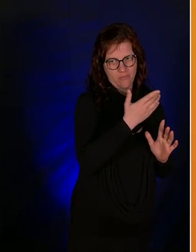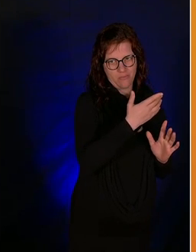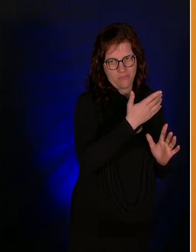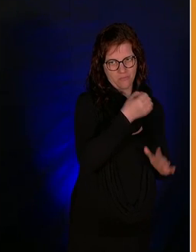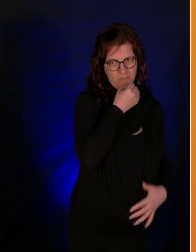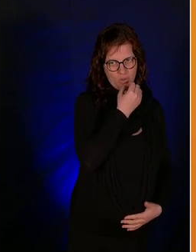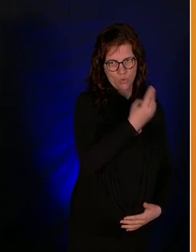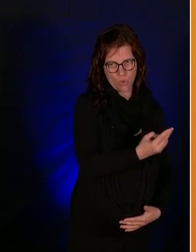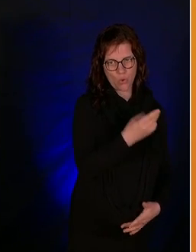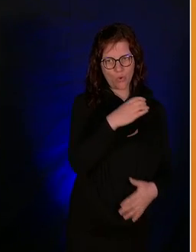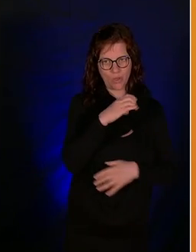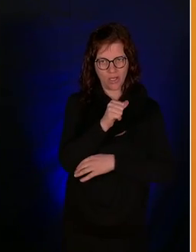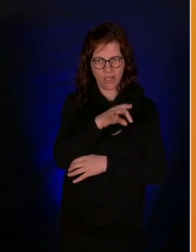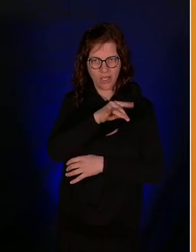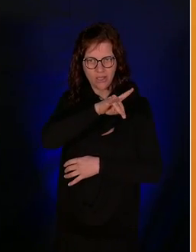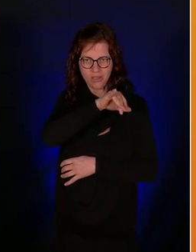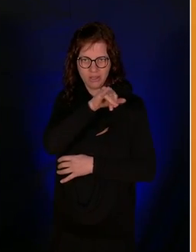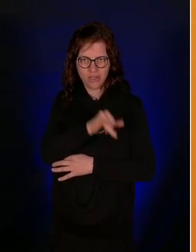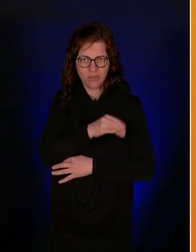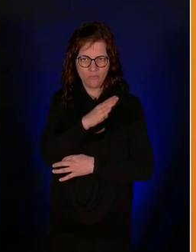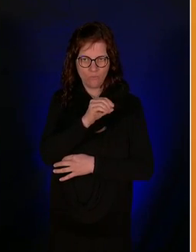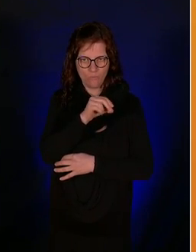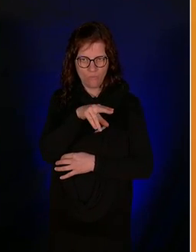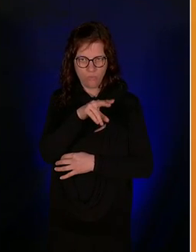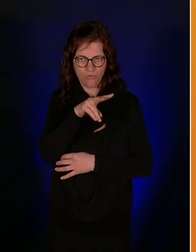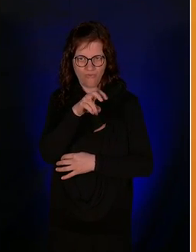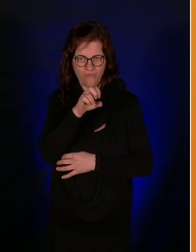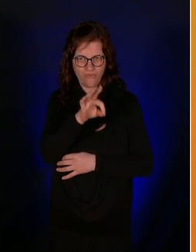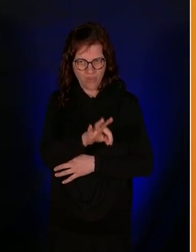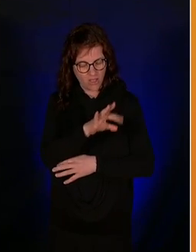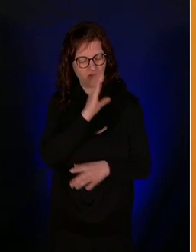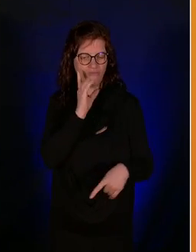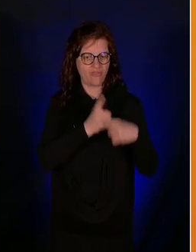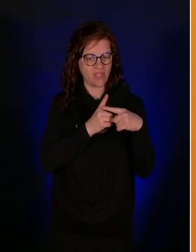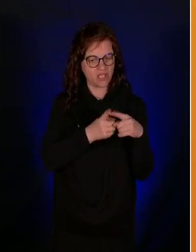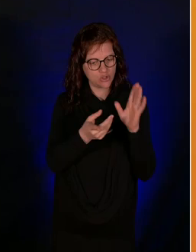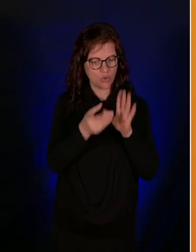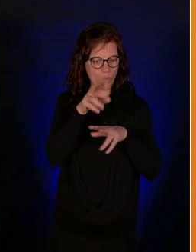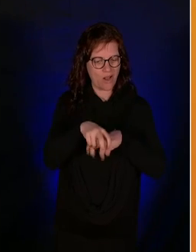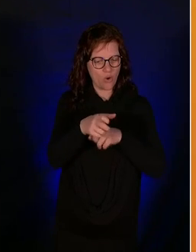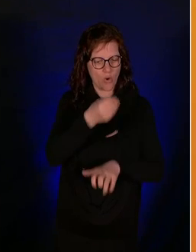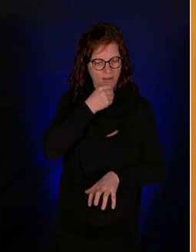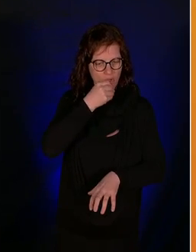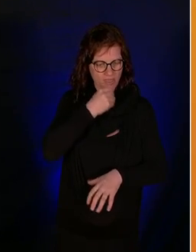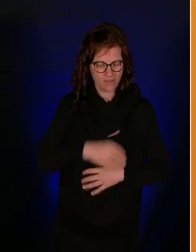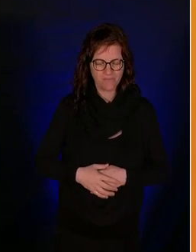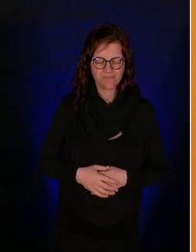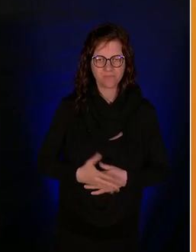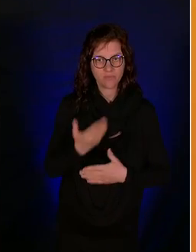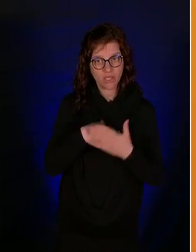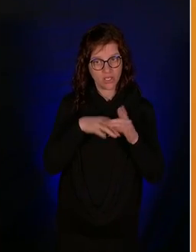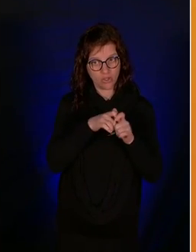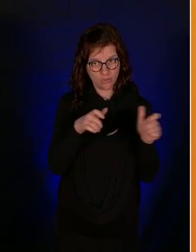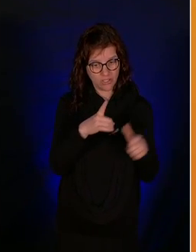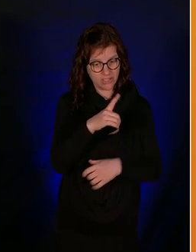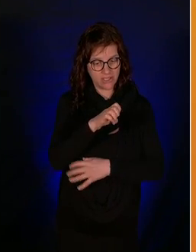Cathy Bouvet, syndicat Deli Fruits dans la Drôme, Fédération de l'agroalimentaire. Dans notre entreprise Deli